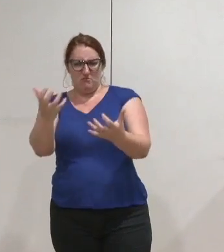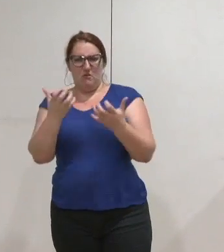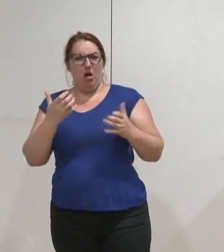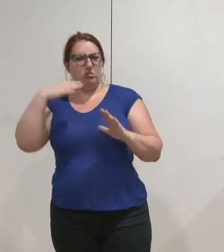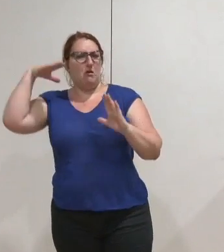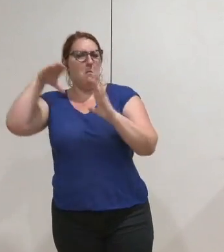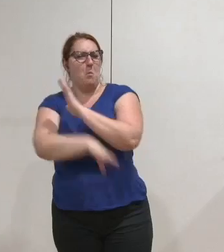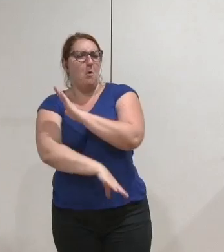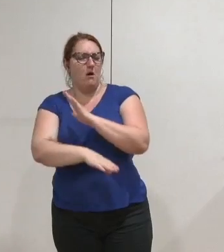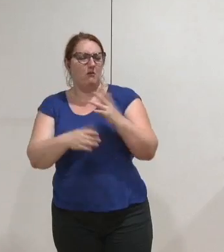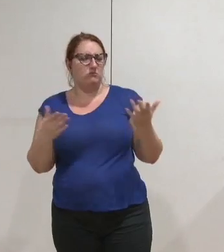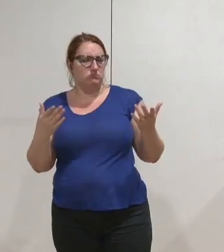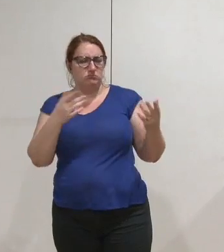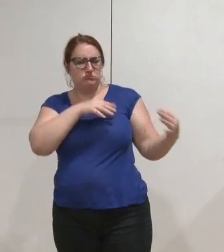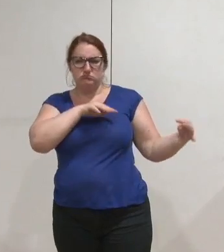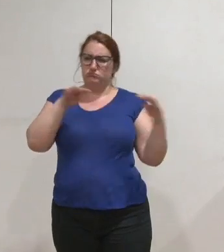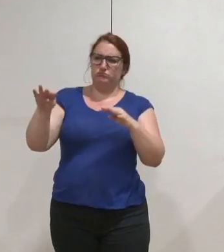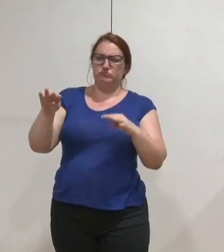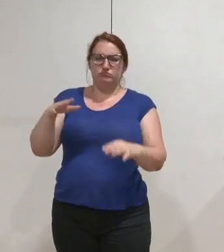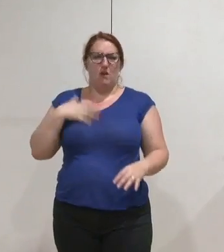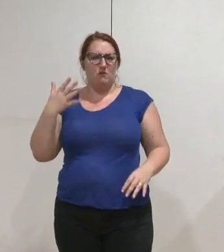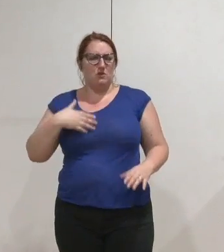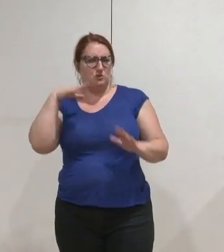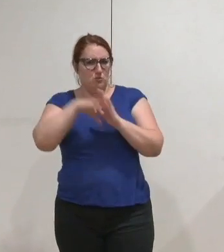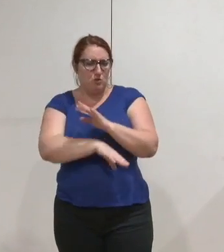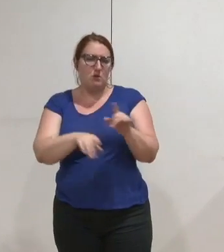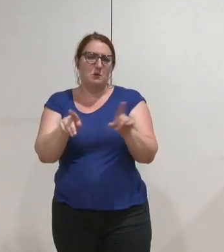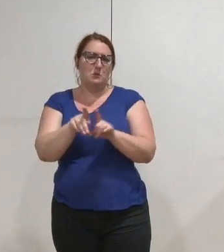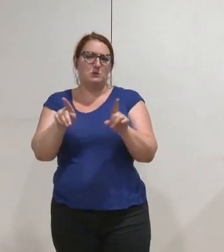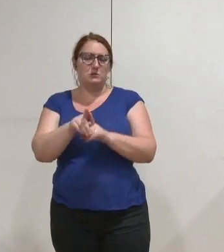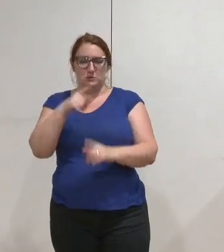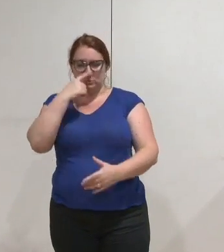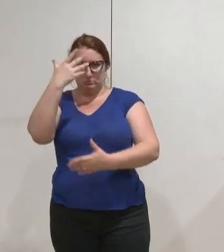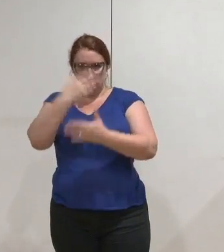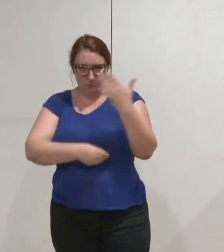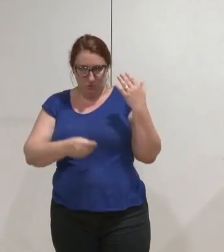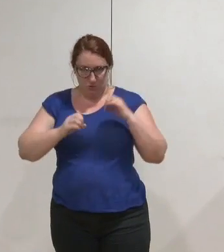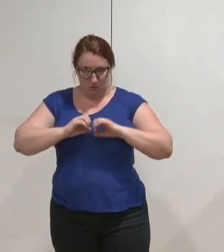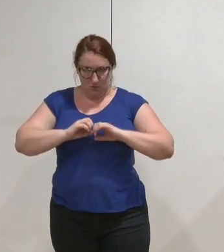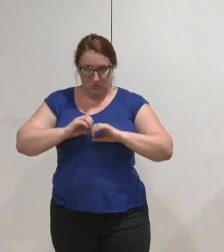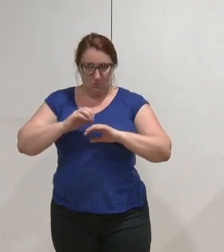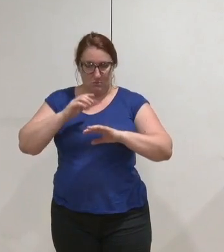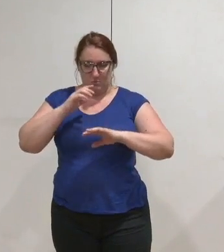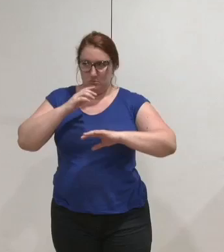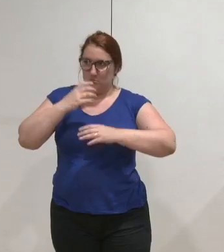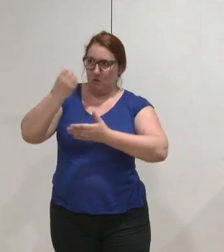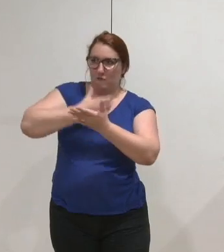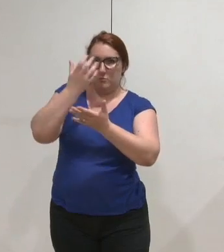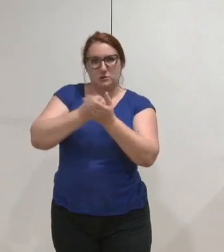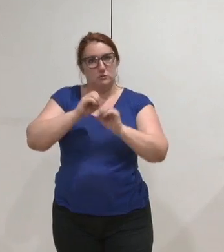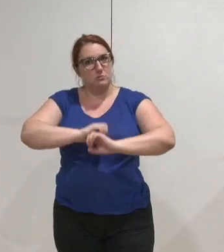pour pour les disposit sur du dispositif et aussi un manque de clarté sur la